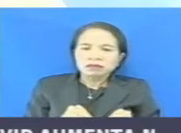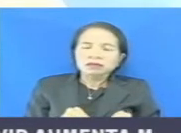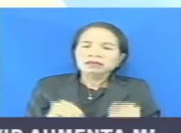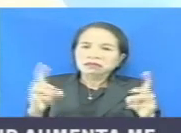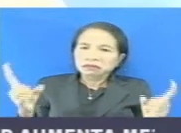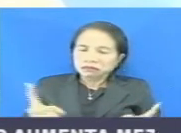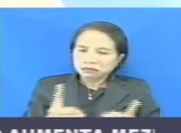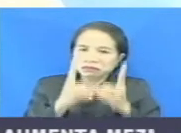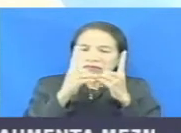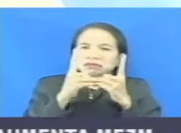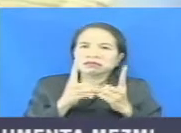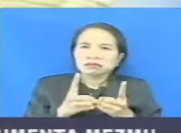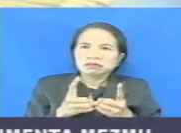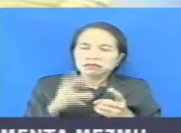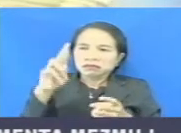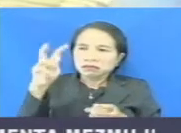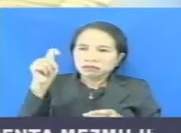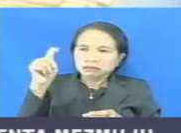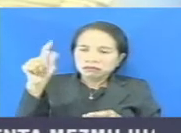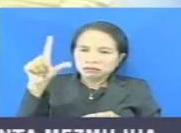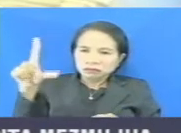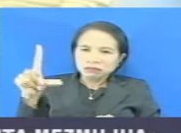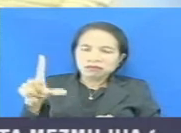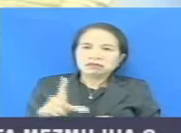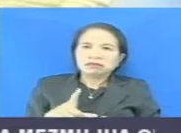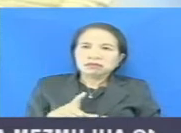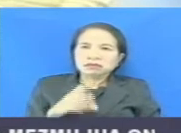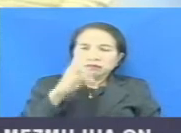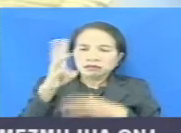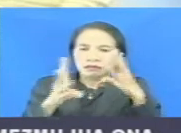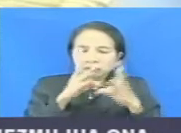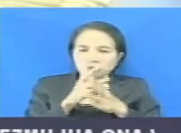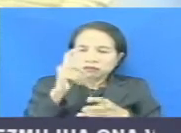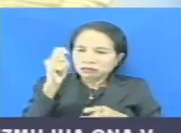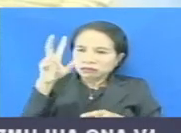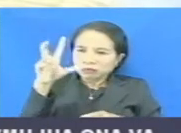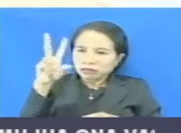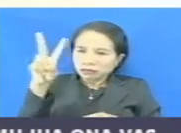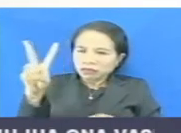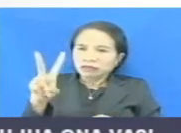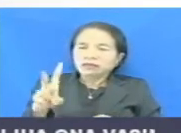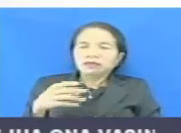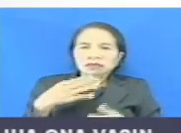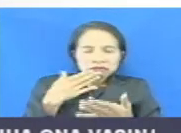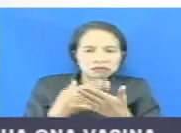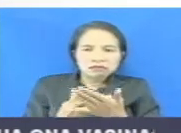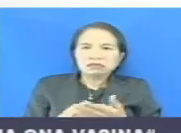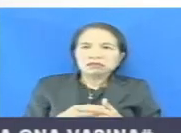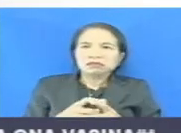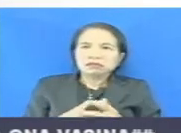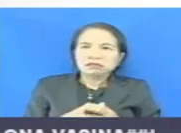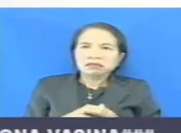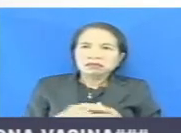adaptasang RTTL ni ba iha mundu televisão ni ne hau no iha ne be